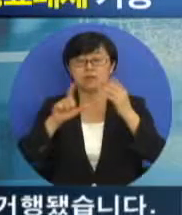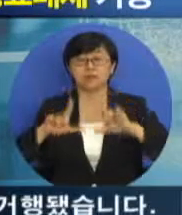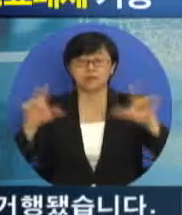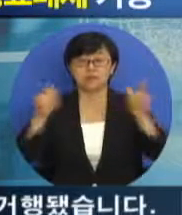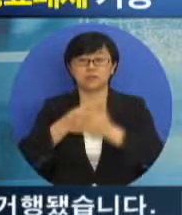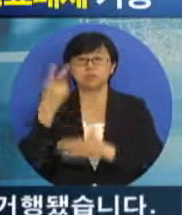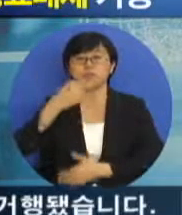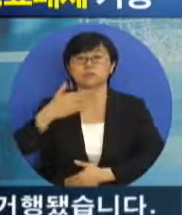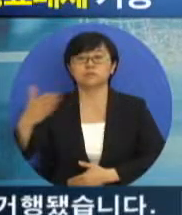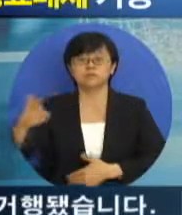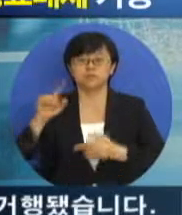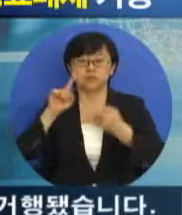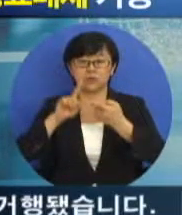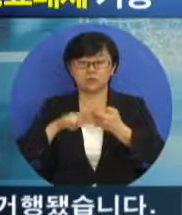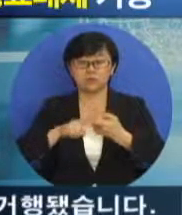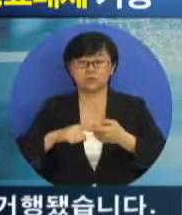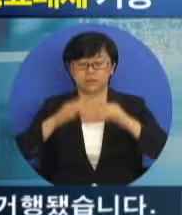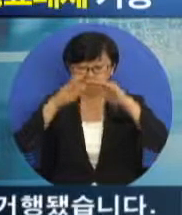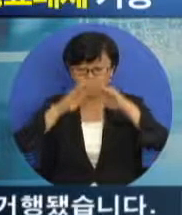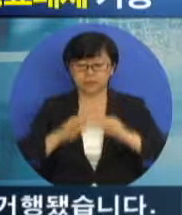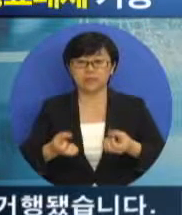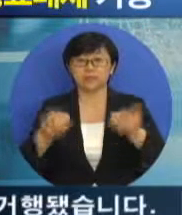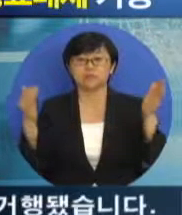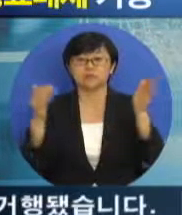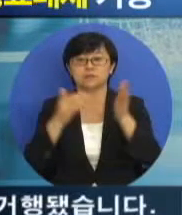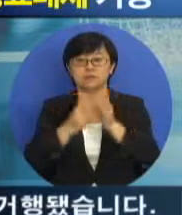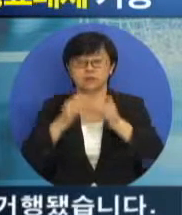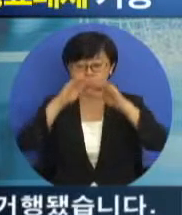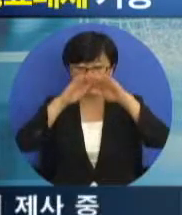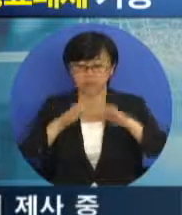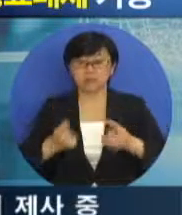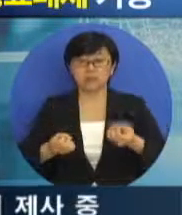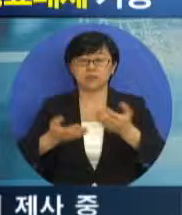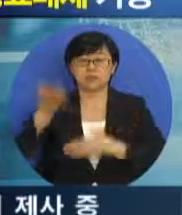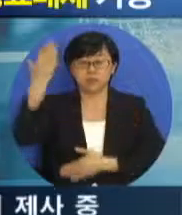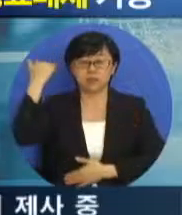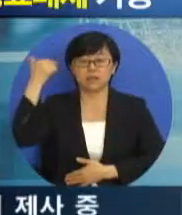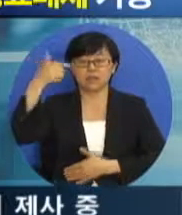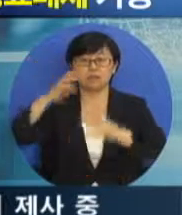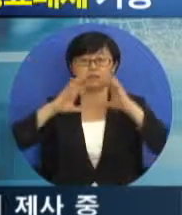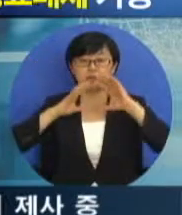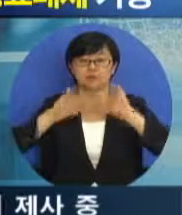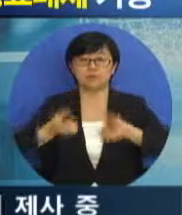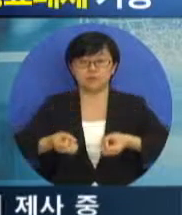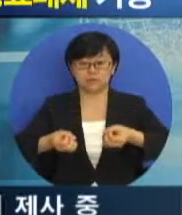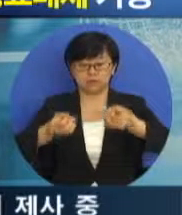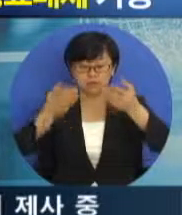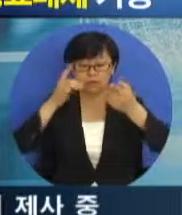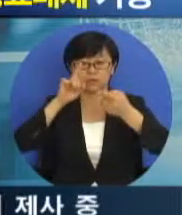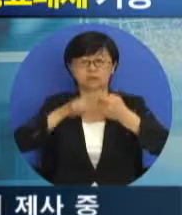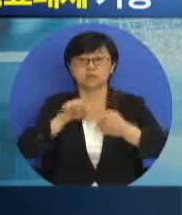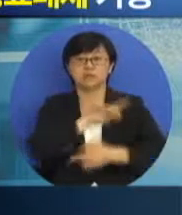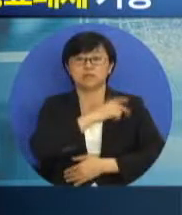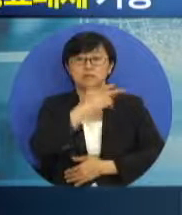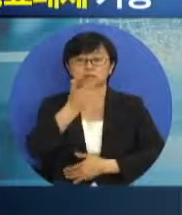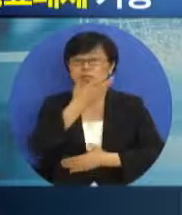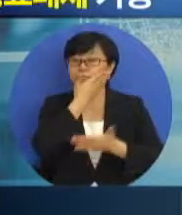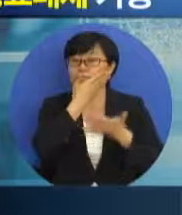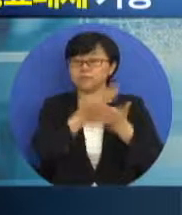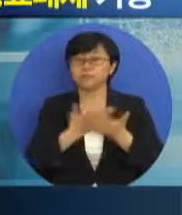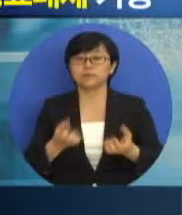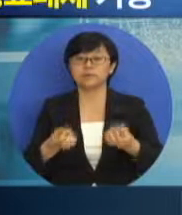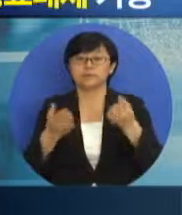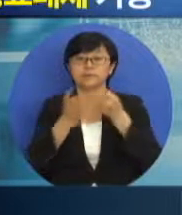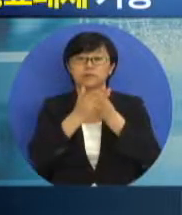지난 3일 종묘에서 2009년도 종묘제례가 거행됐습니다. 종묘제례는 조선시대 나라에서 지내던 제사 중 가장